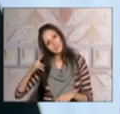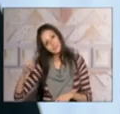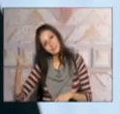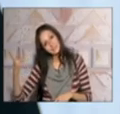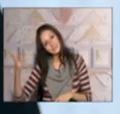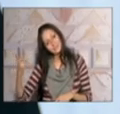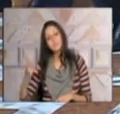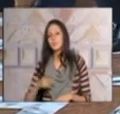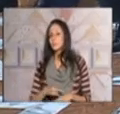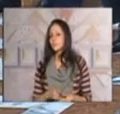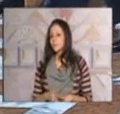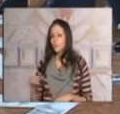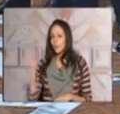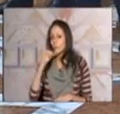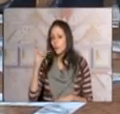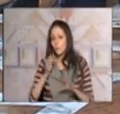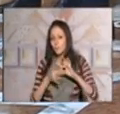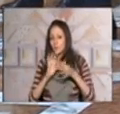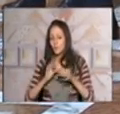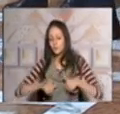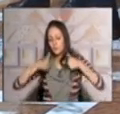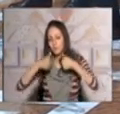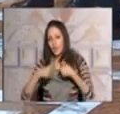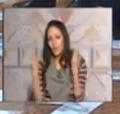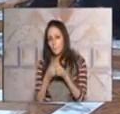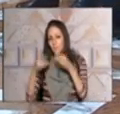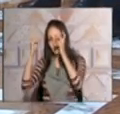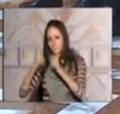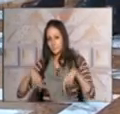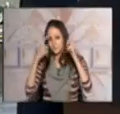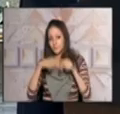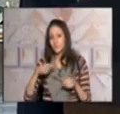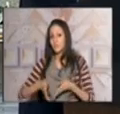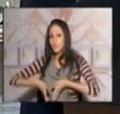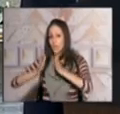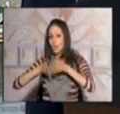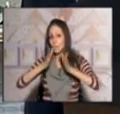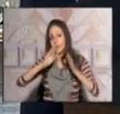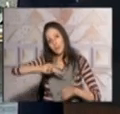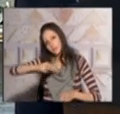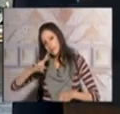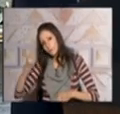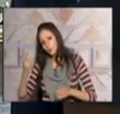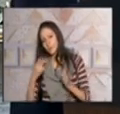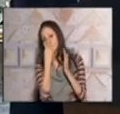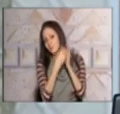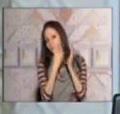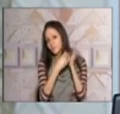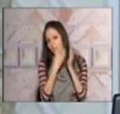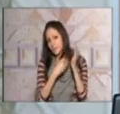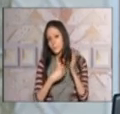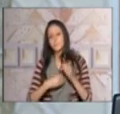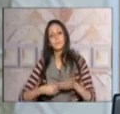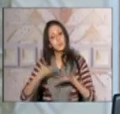يتعلق بتعزيز قنوات التواصل الفعال بين الجانبين على المستوى الاقتصادي وتعظيم حجم التبادل التجاري